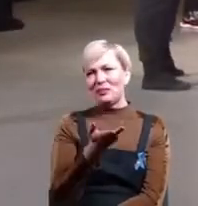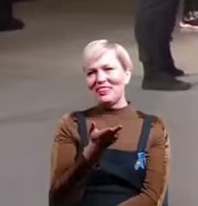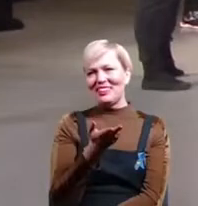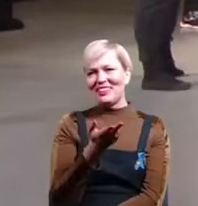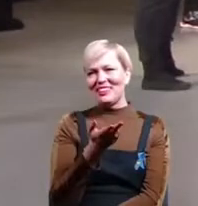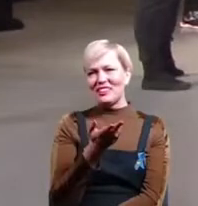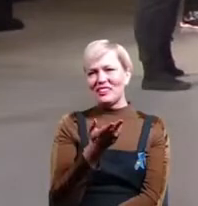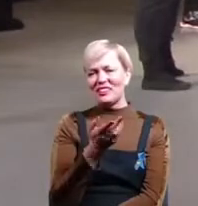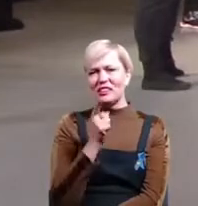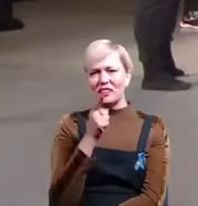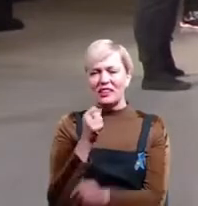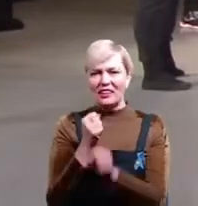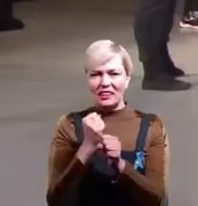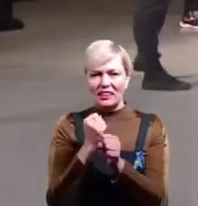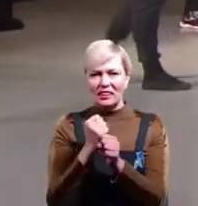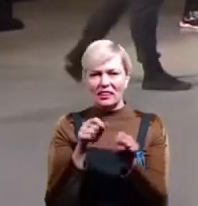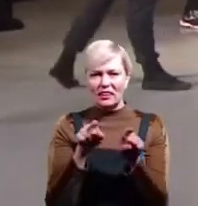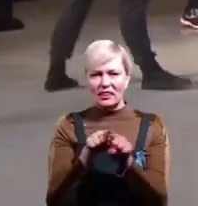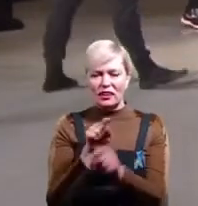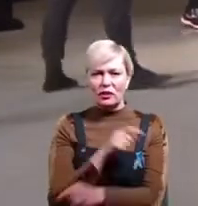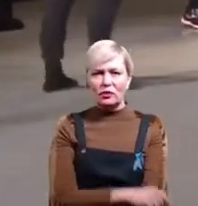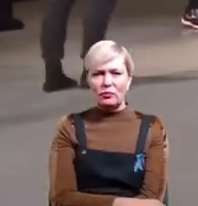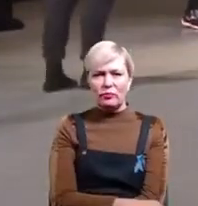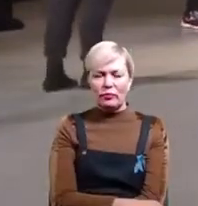Ты делаешь вот так.